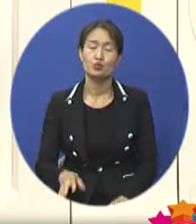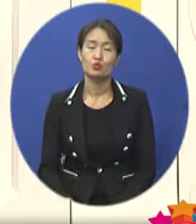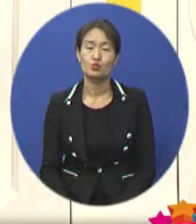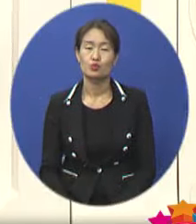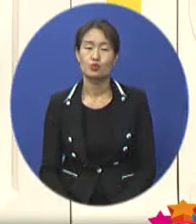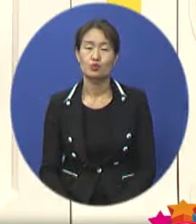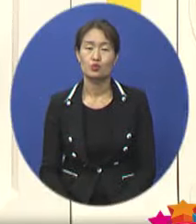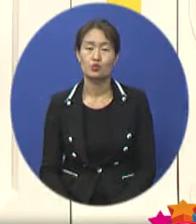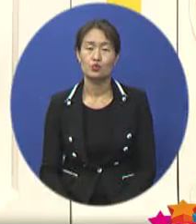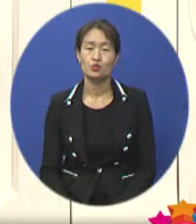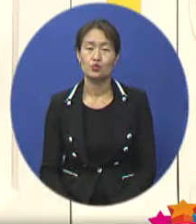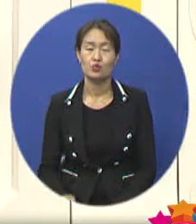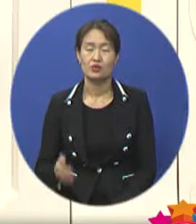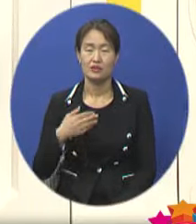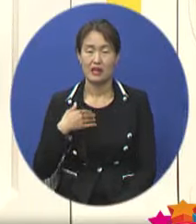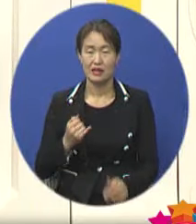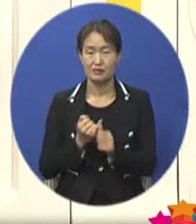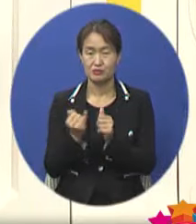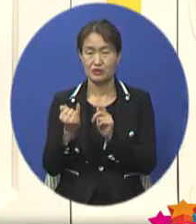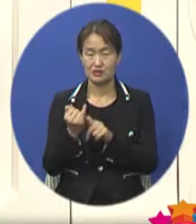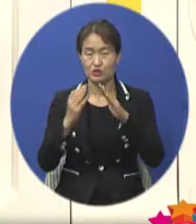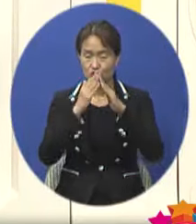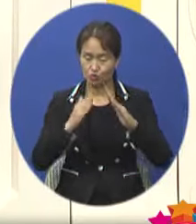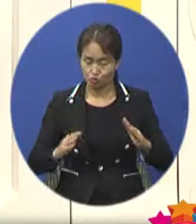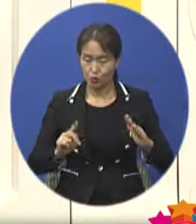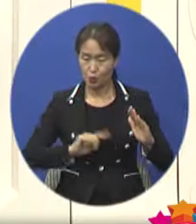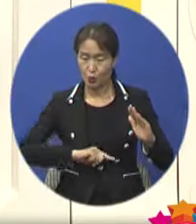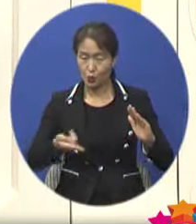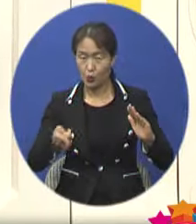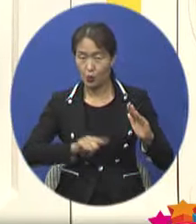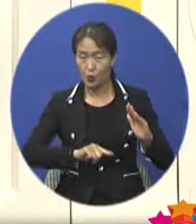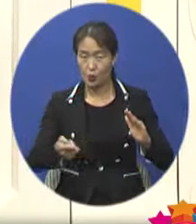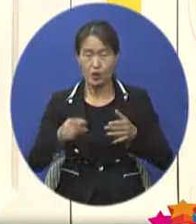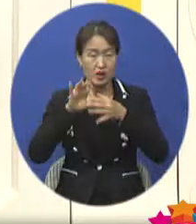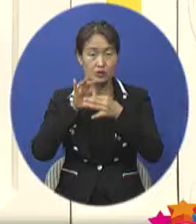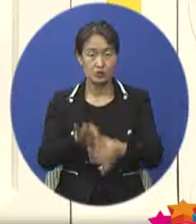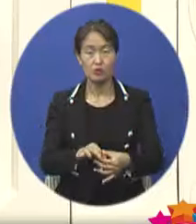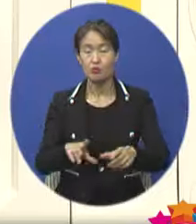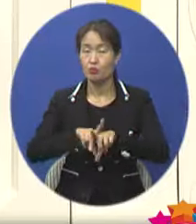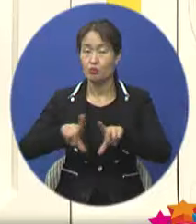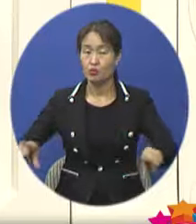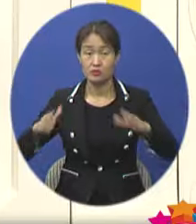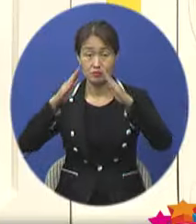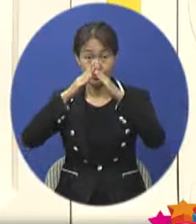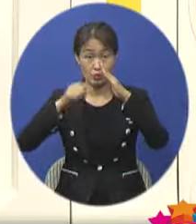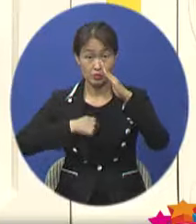저희 집사람이 이제 전주에서도 왔다 갔다 하고 그래요. 아, 왔다 갔다 네, 하시네요. 그럼 뭐 주로 댁에